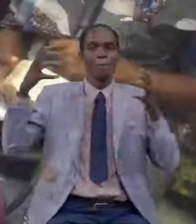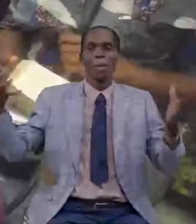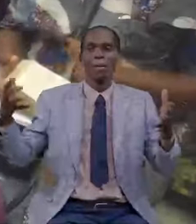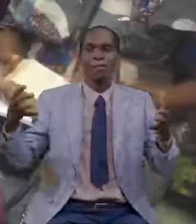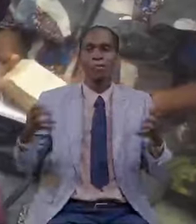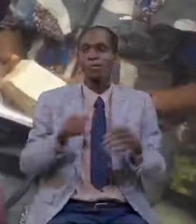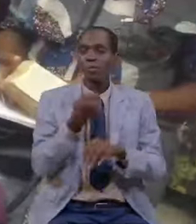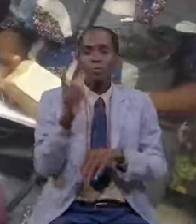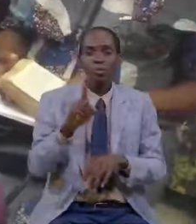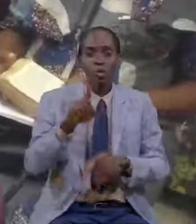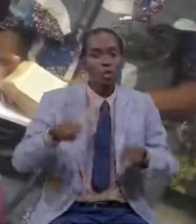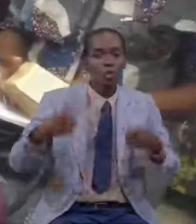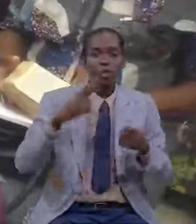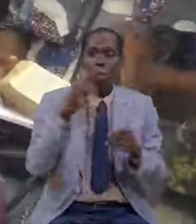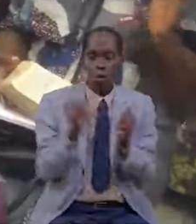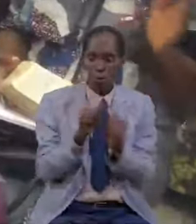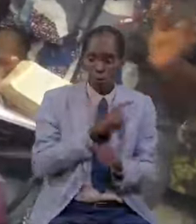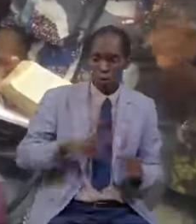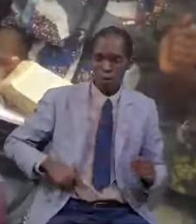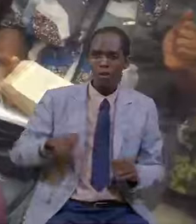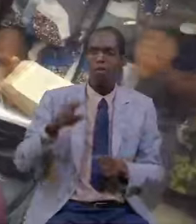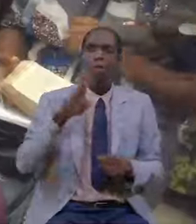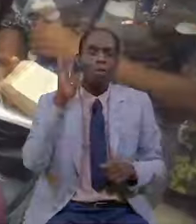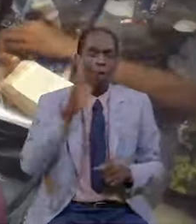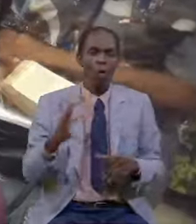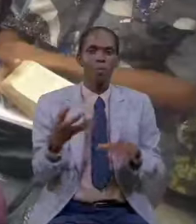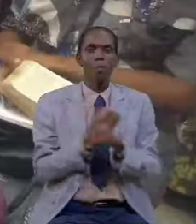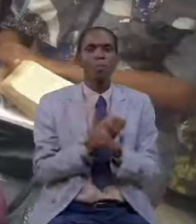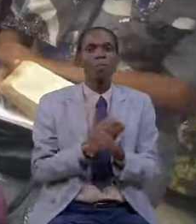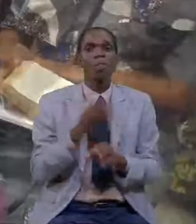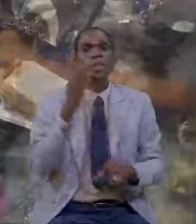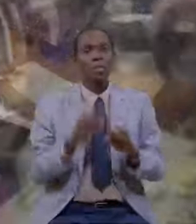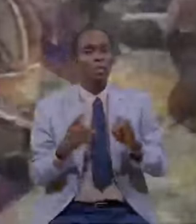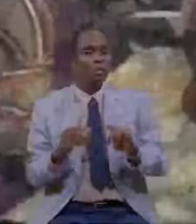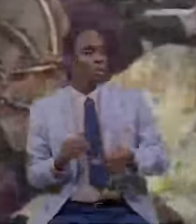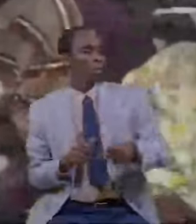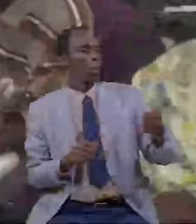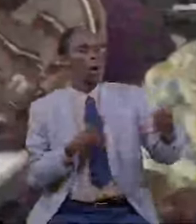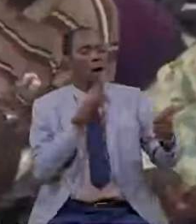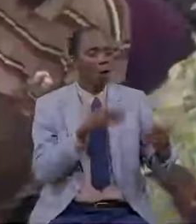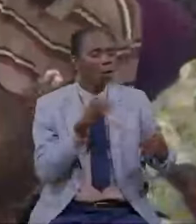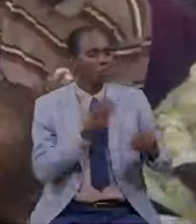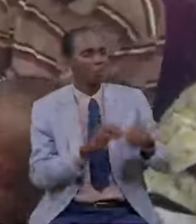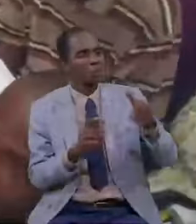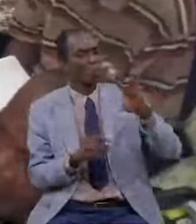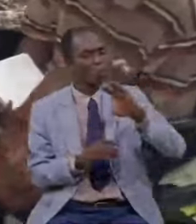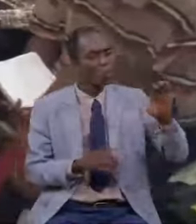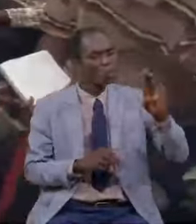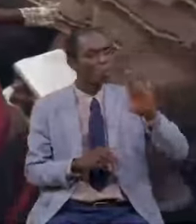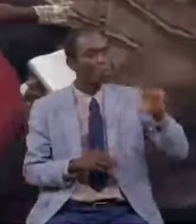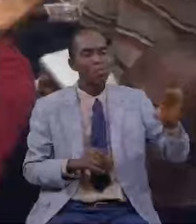êtes du côté du Seigneur, vous êtes la majorité. Même si les autres sont en centaine, tu es